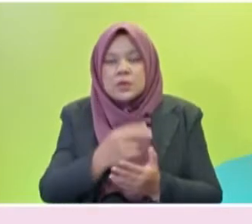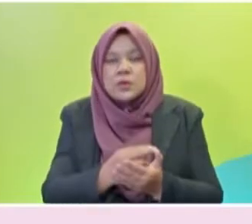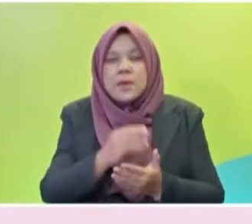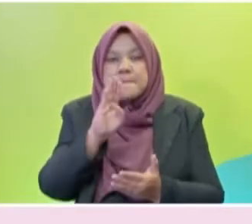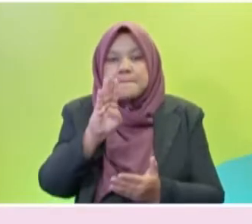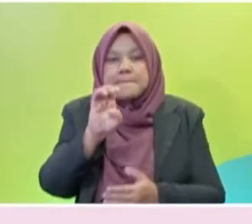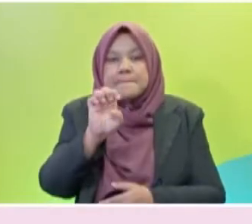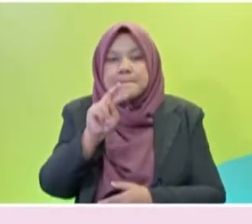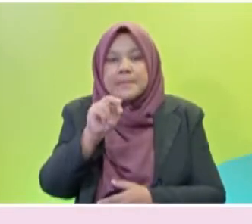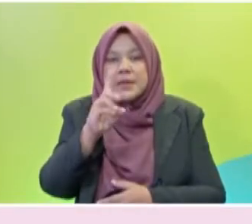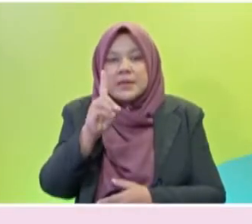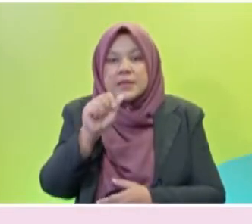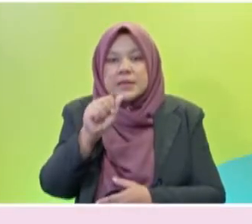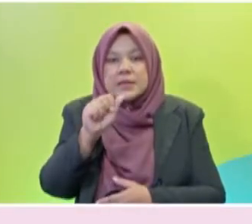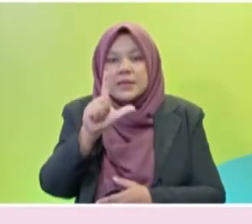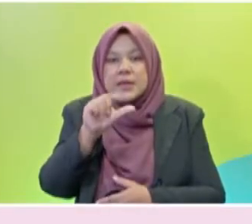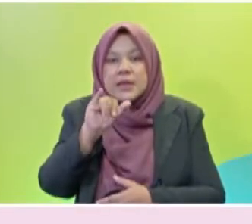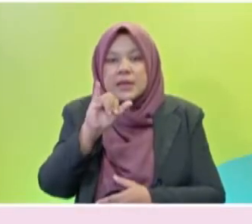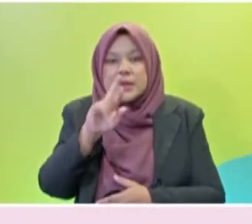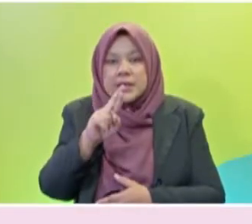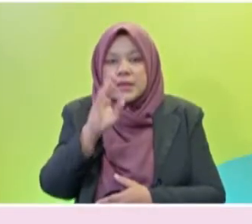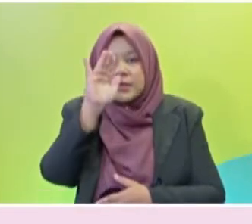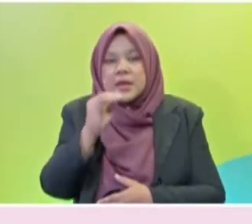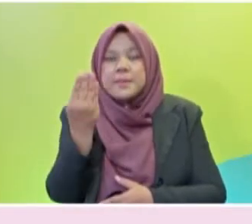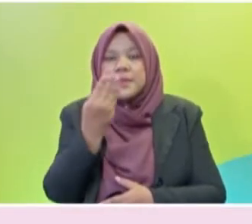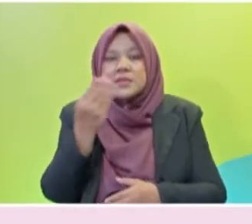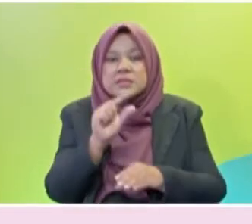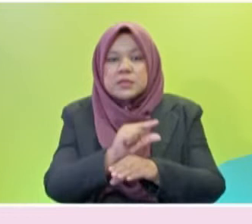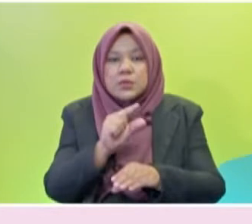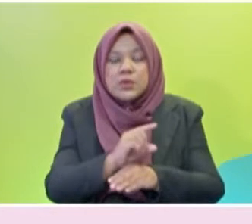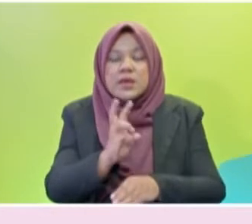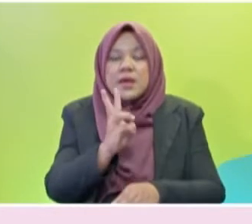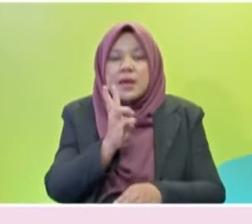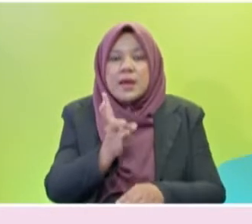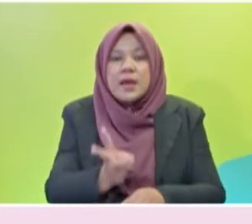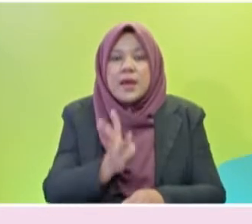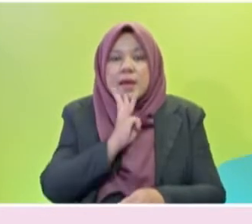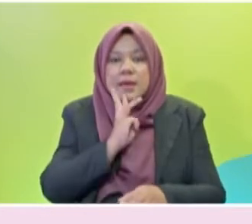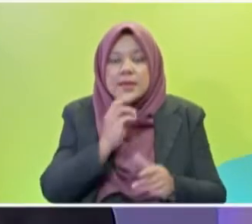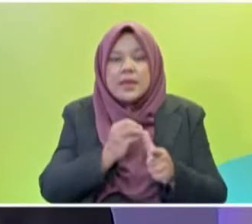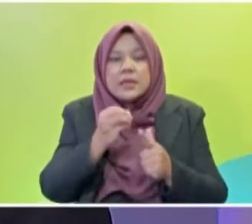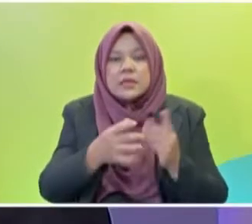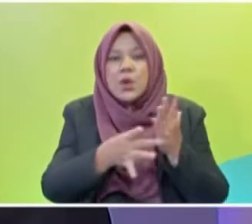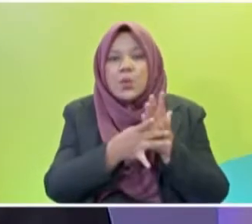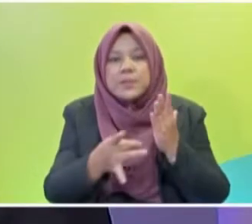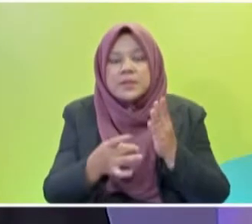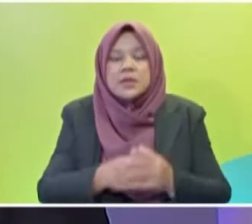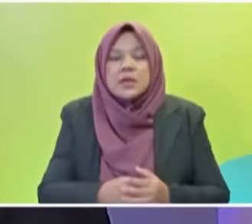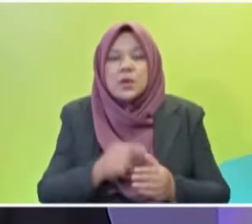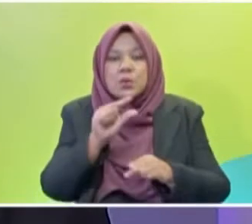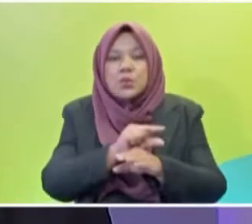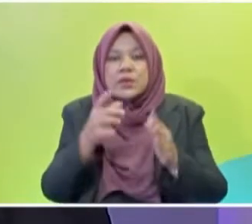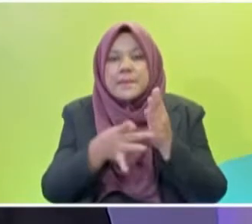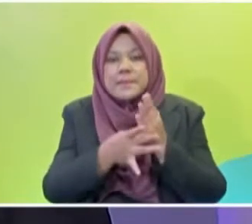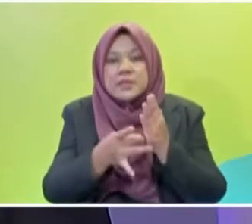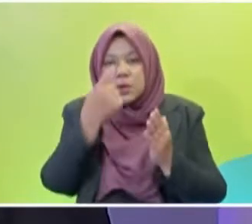bendalih yang lazim digunakan air atau minyak. Contoh macam jet hidrolik tadi, kita gunakan minyak sebagai bahan